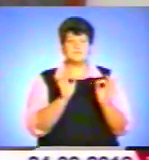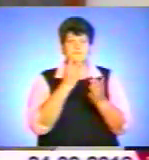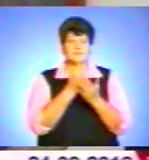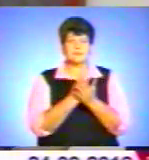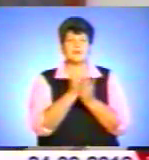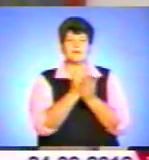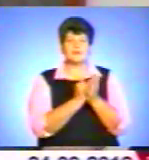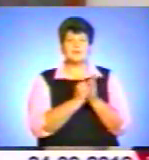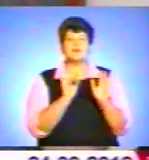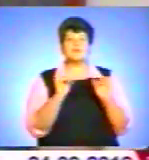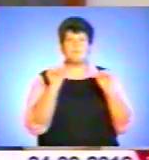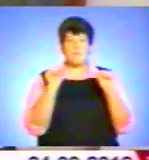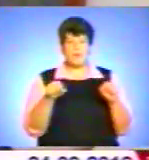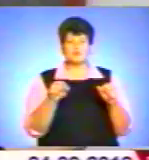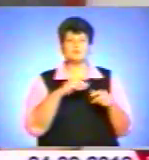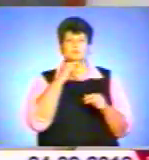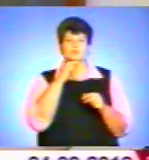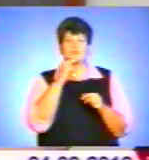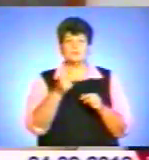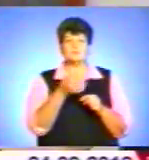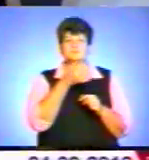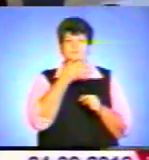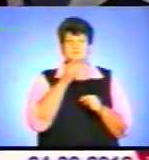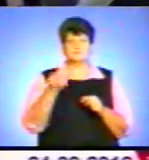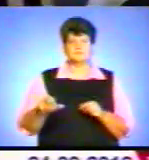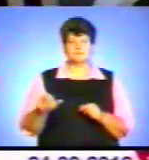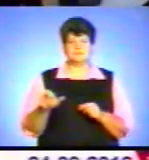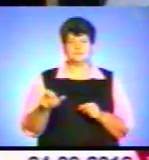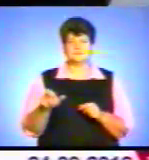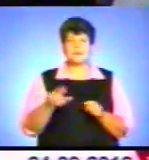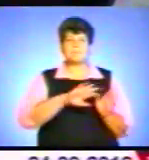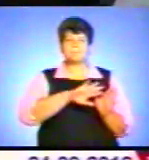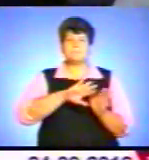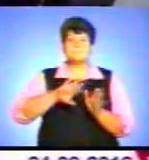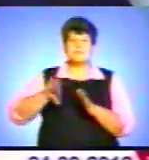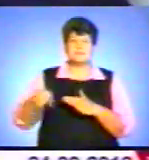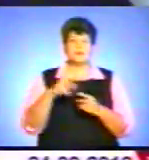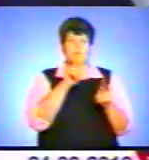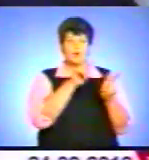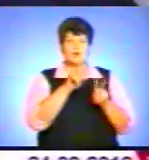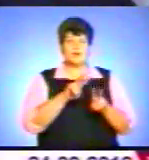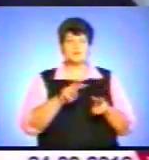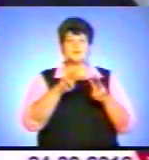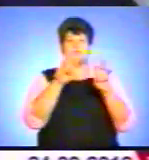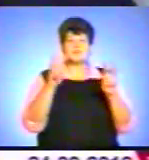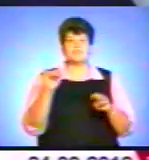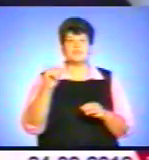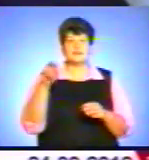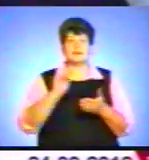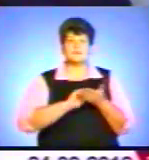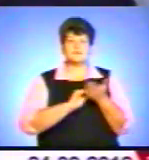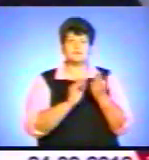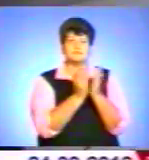консервації і які можуть привернути увагу відвідувачів. Після оглядин експозиції Святійший Філарет залишив запис у